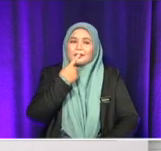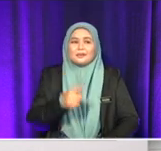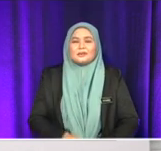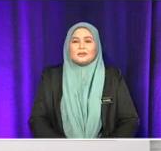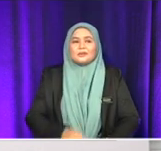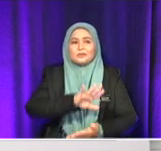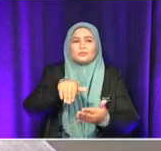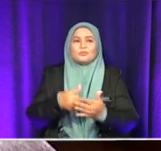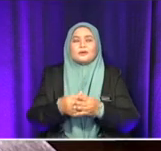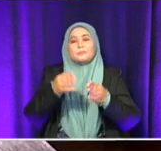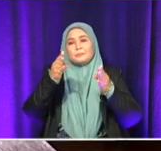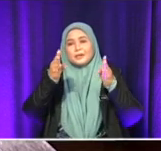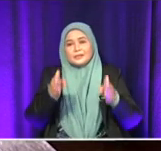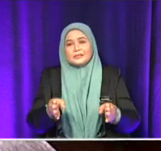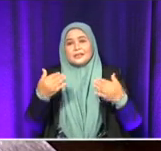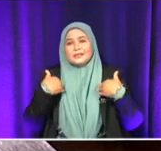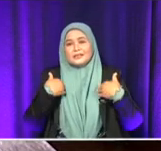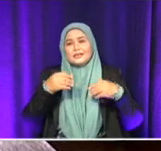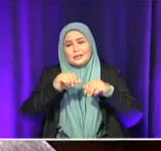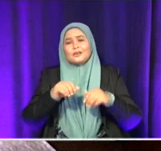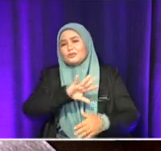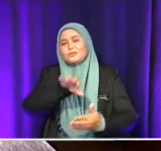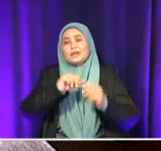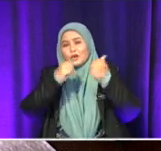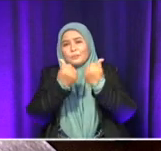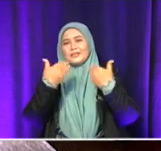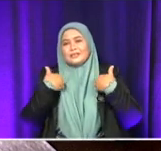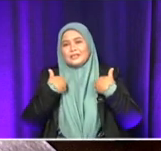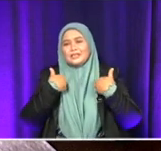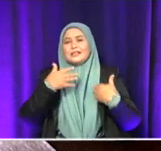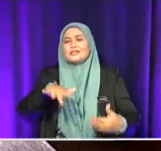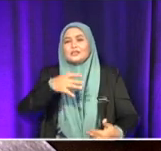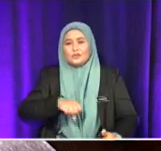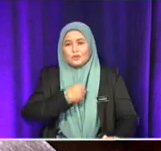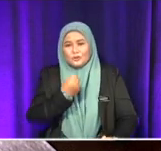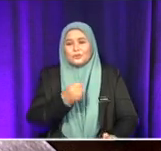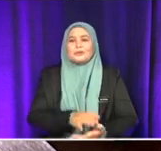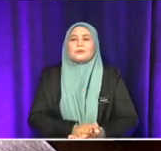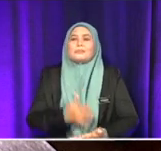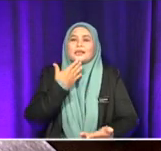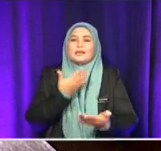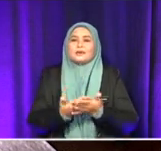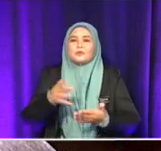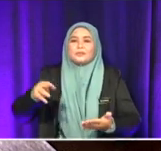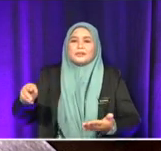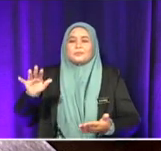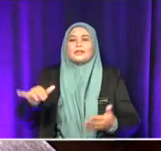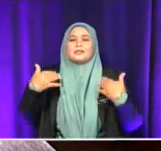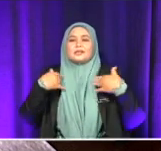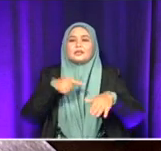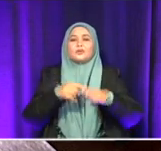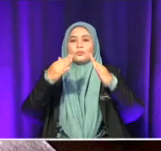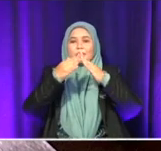Semua bangsa semua kaum ada nih kita hari ini kan merias studio kita Baiklah murid-murid yang berada di rumah